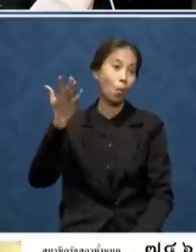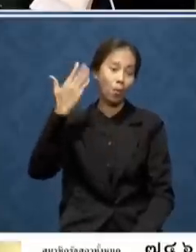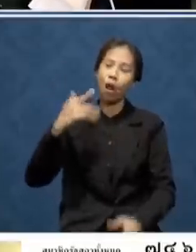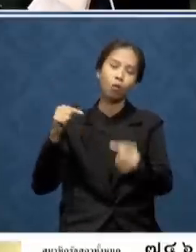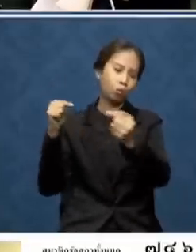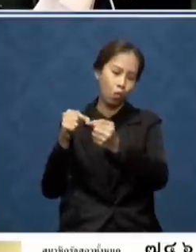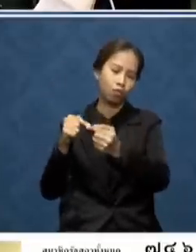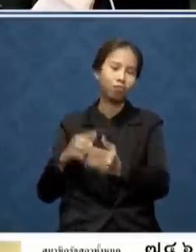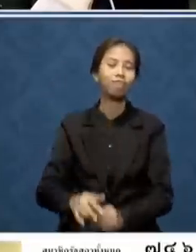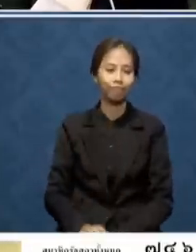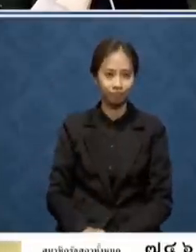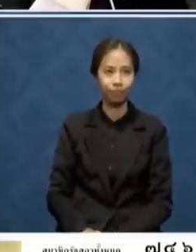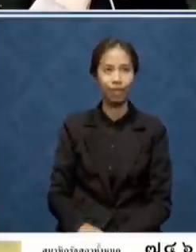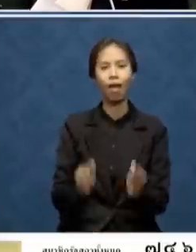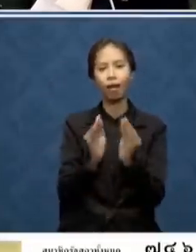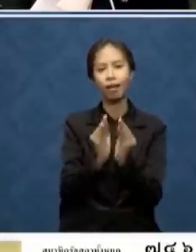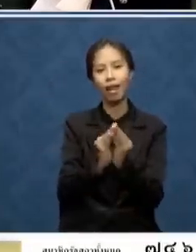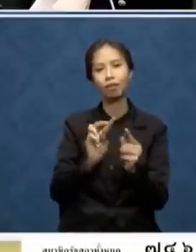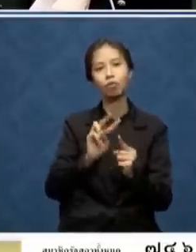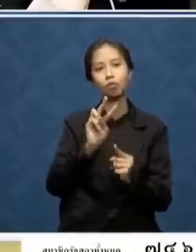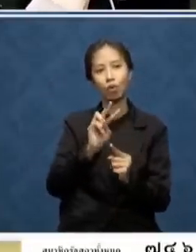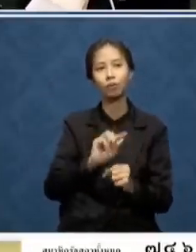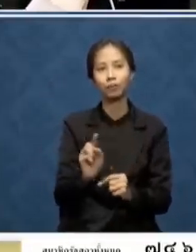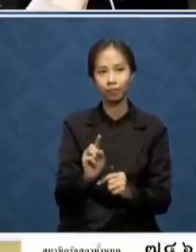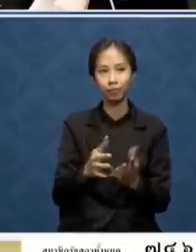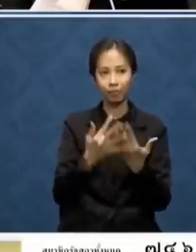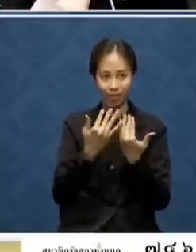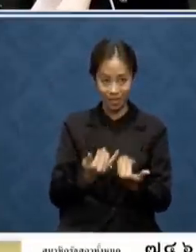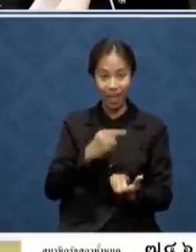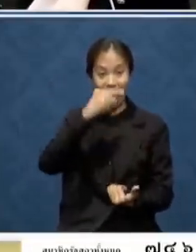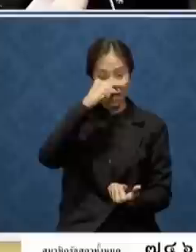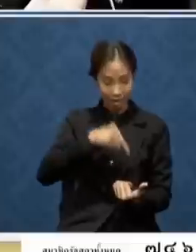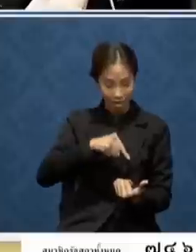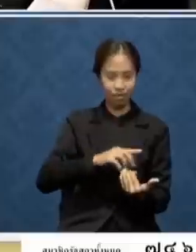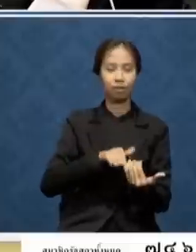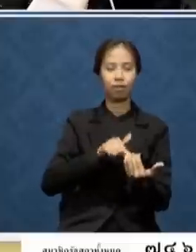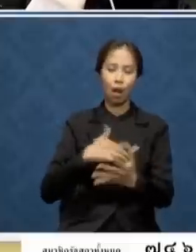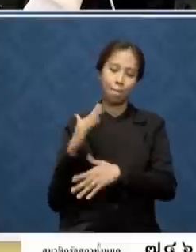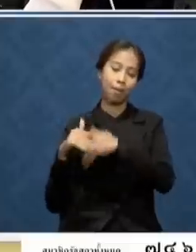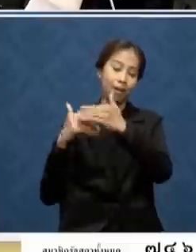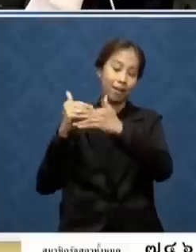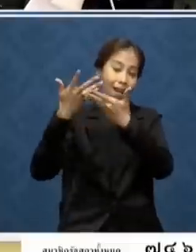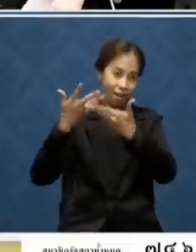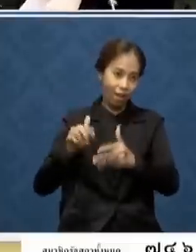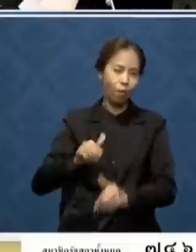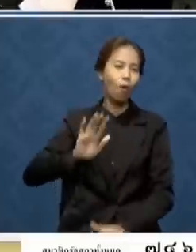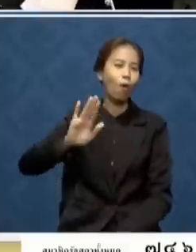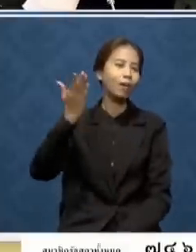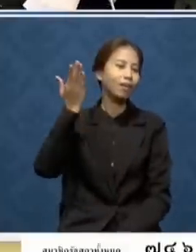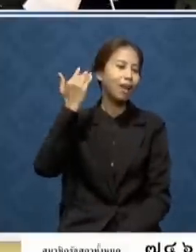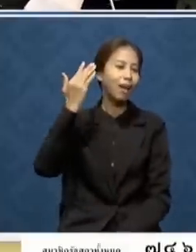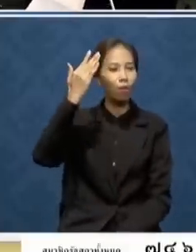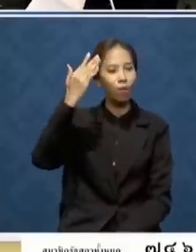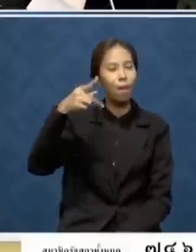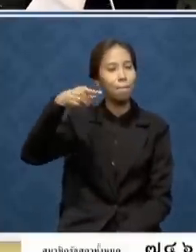นั้นคะแนนลงลงมาค่ะประเทศไทยเป็นประเทศที่พัฒนาแล้วในศตวรรษที่ 21เป็นคำพูดเป้าหมายของของคุณประยุทธ์นะ